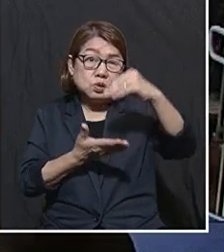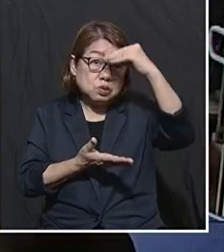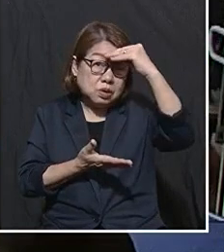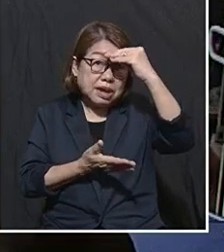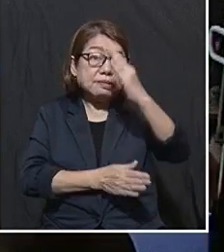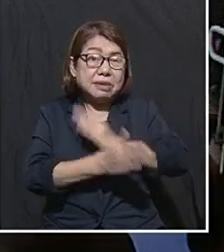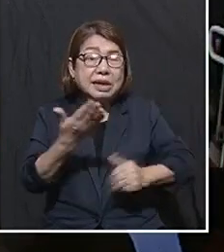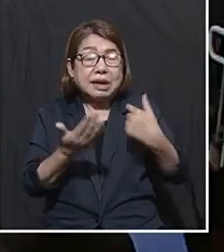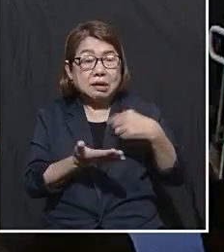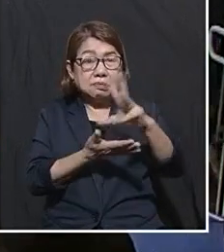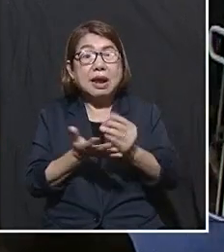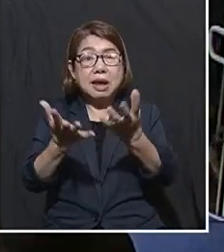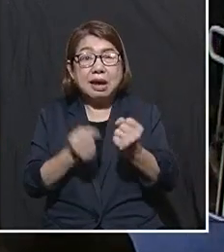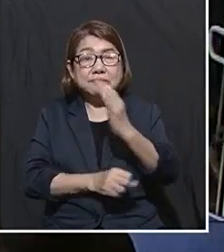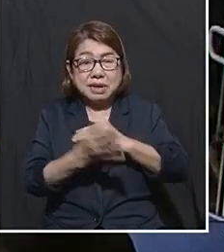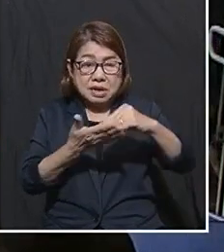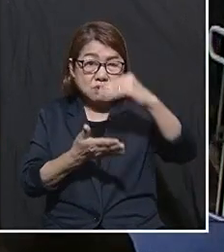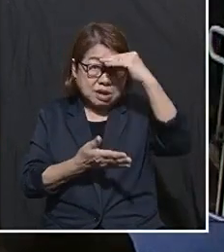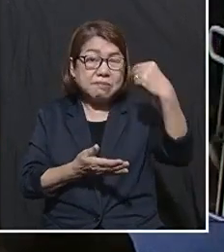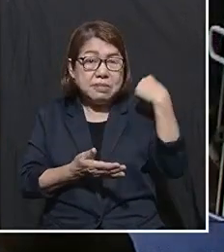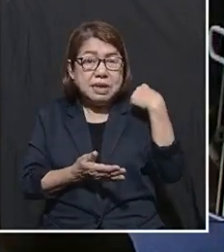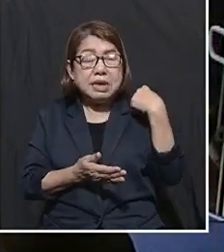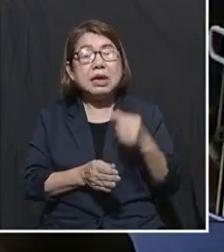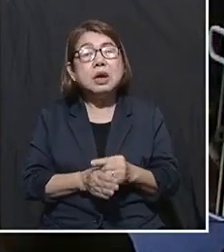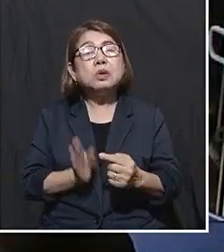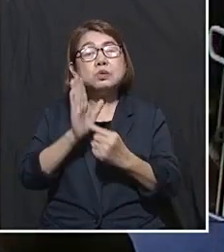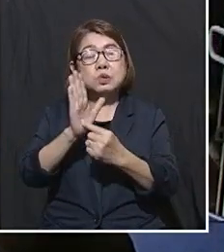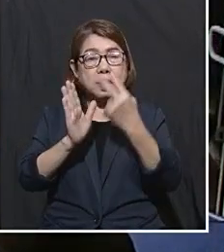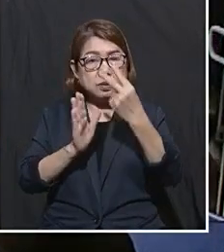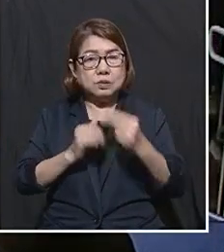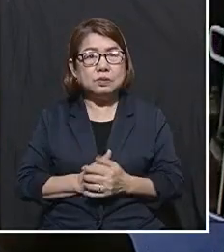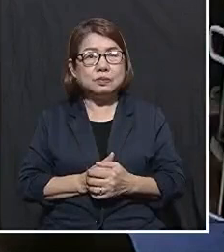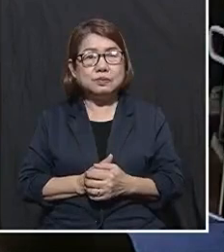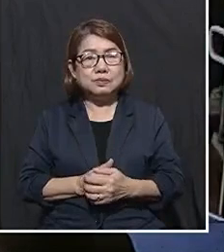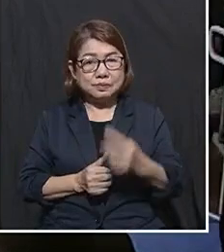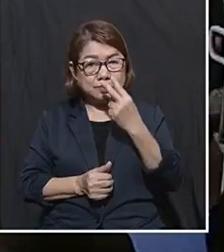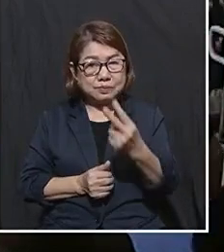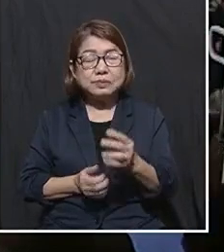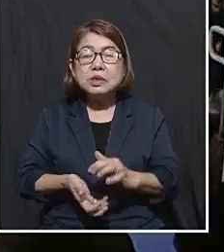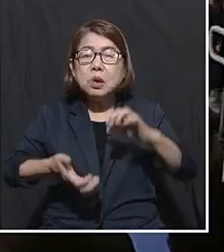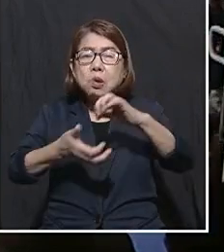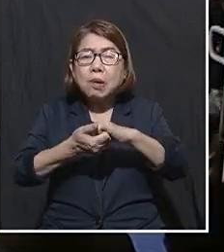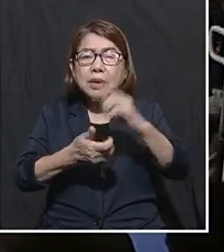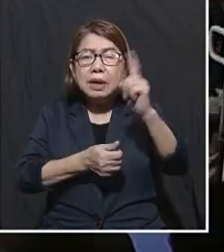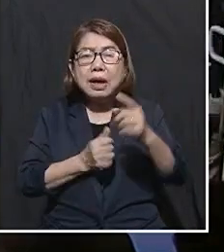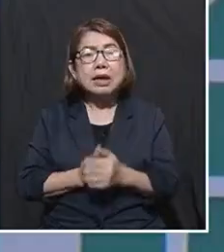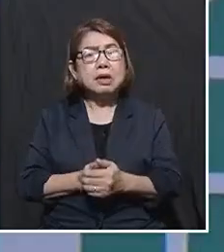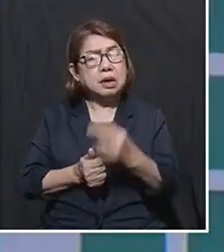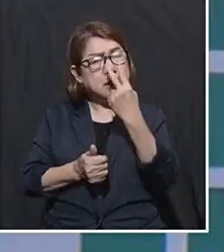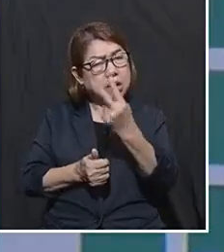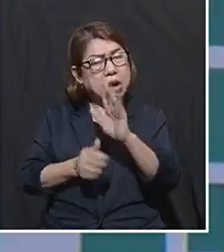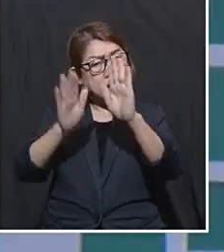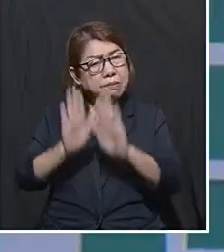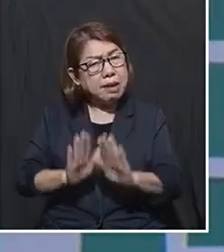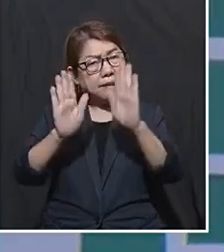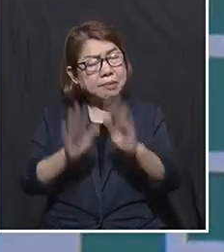เป็นผู้พิการเข้าไปเรียนนะครับเรามีการเตรียมยกตัวอย่างเช่นเราลงไปทำความร่วมมือเราไปดีไซน์ในเรื่องของ